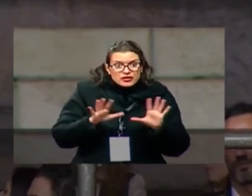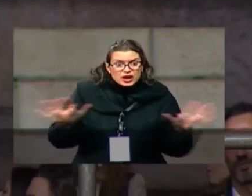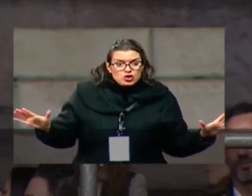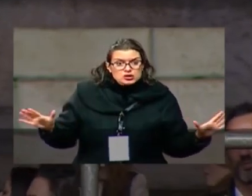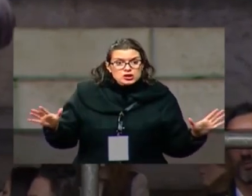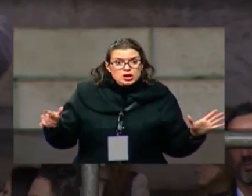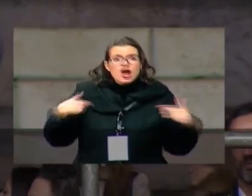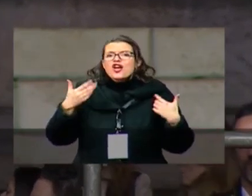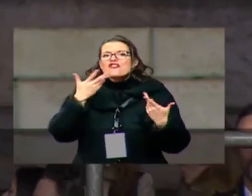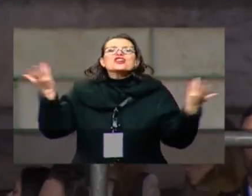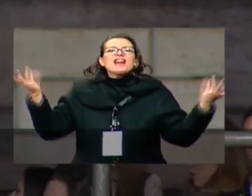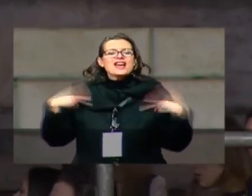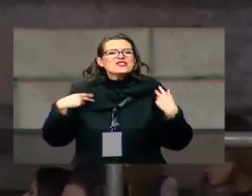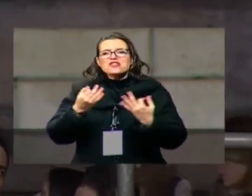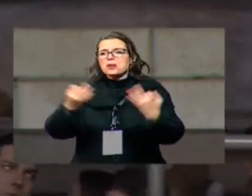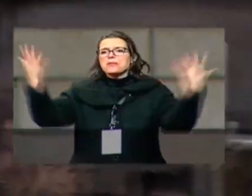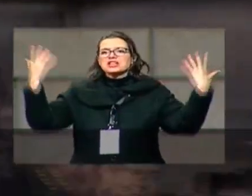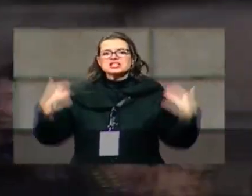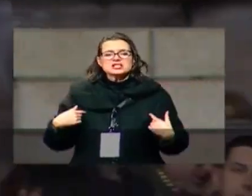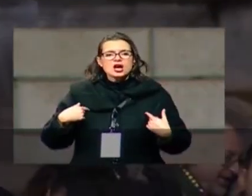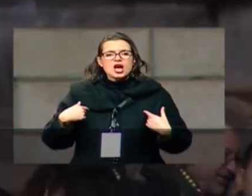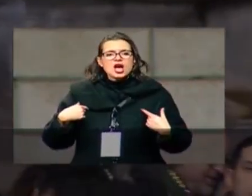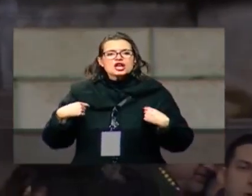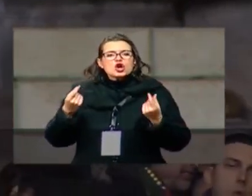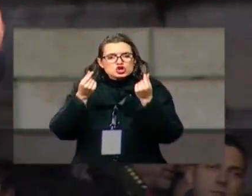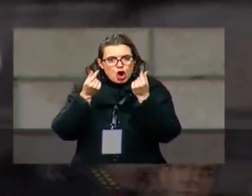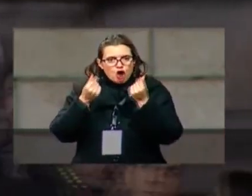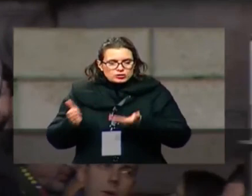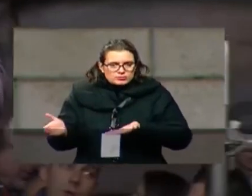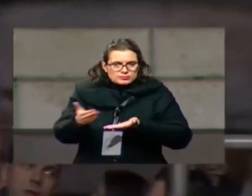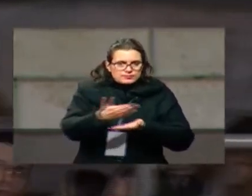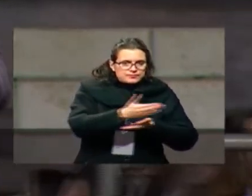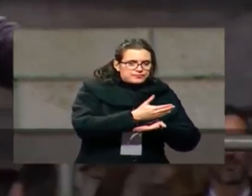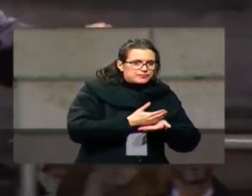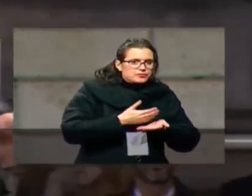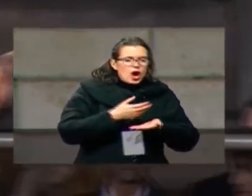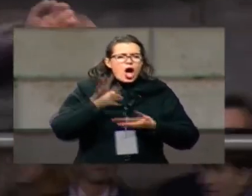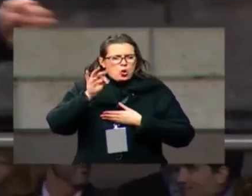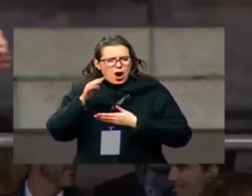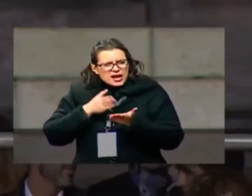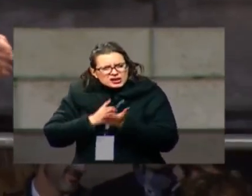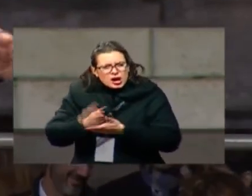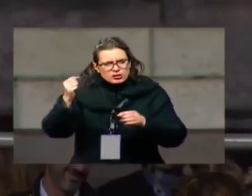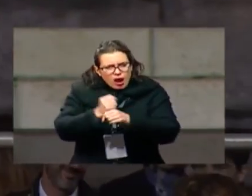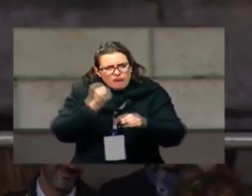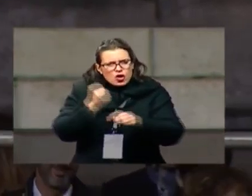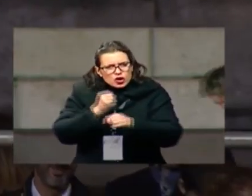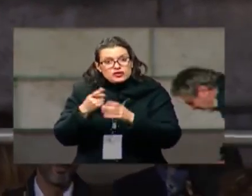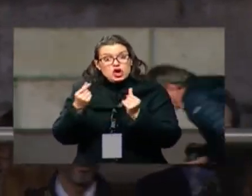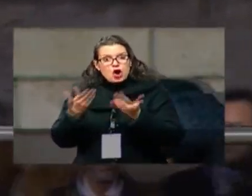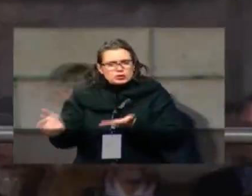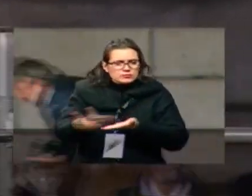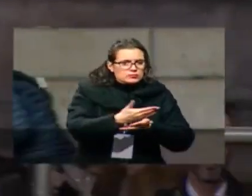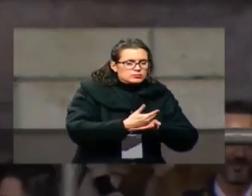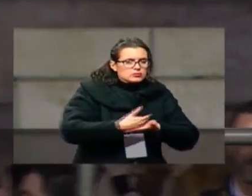benissimo Oh mi sono risparmiato i soldi in 40 anni di lavoro potrei vivere benissimo chi me lo fa fare è la solita domanda che ti